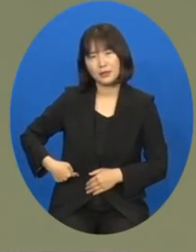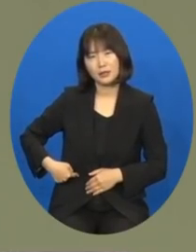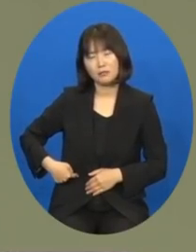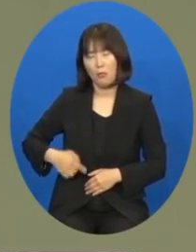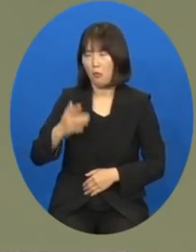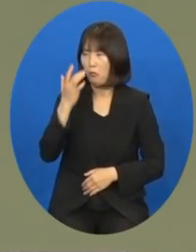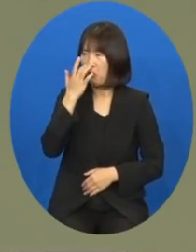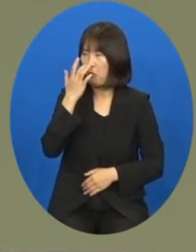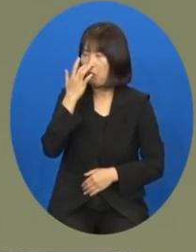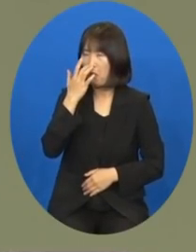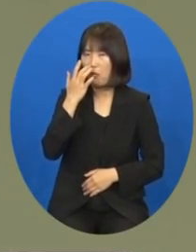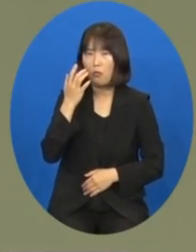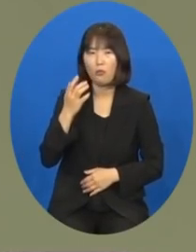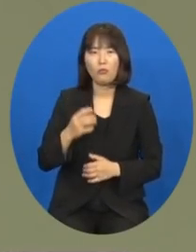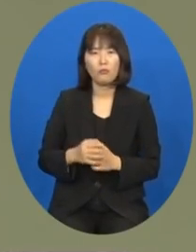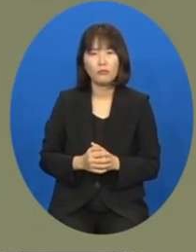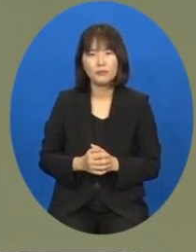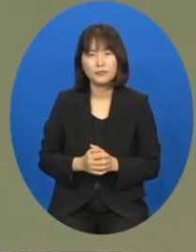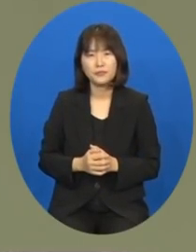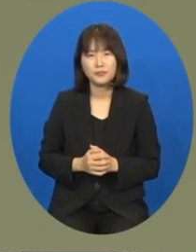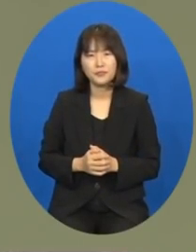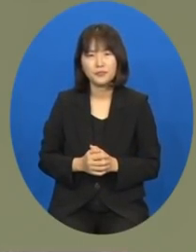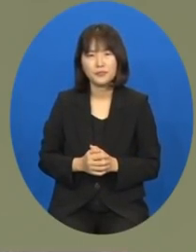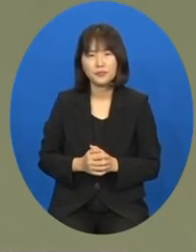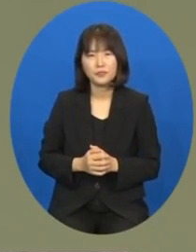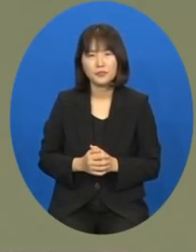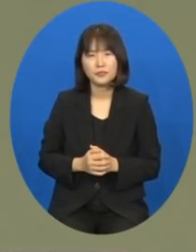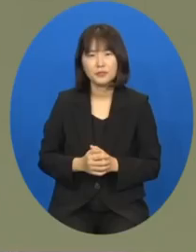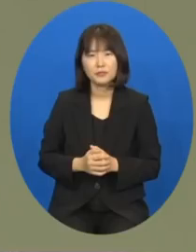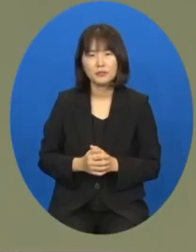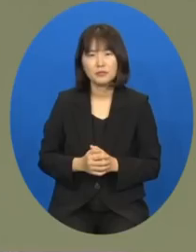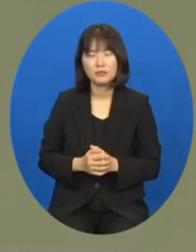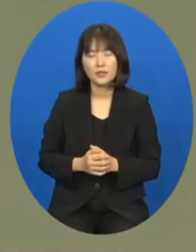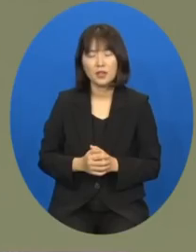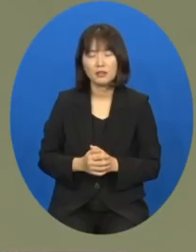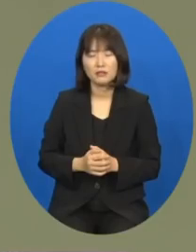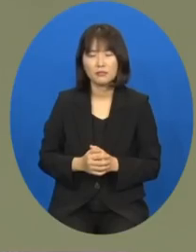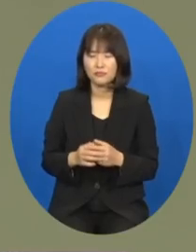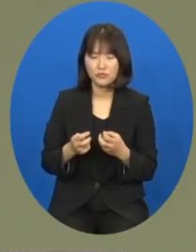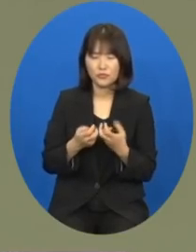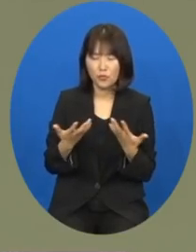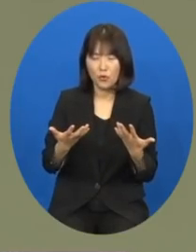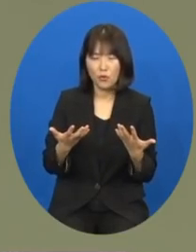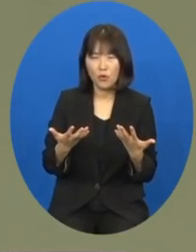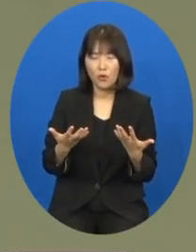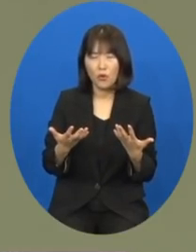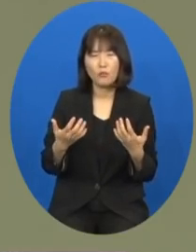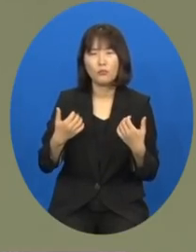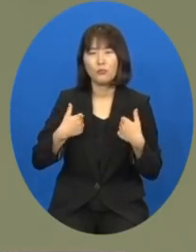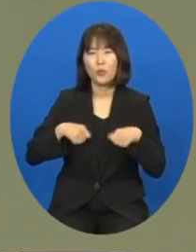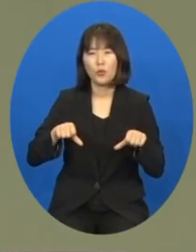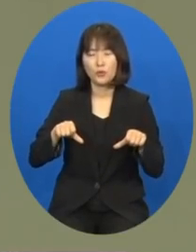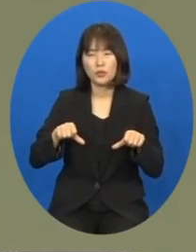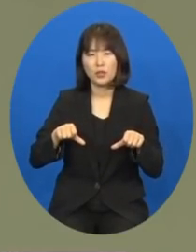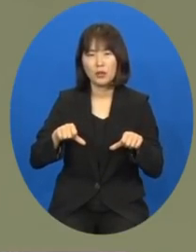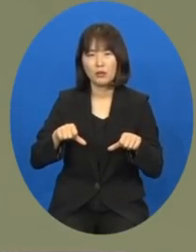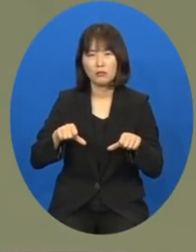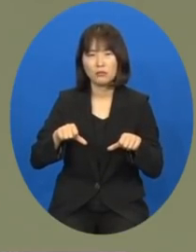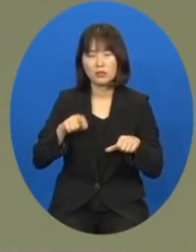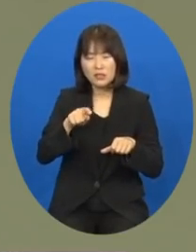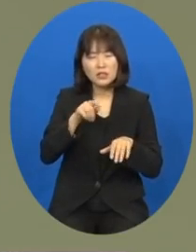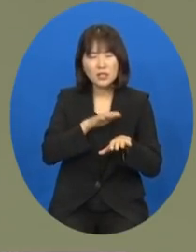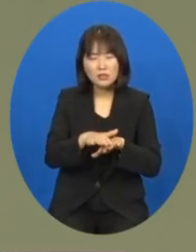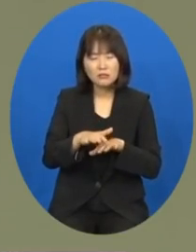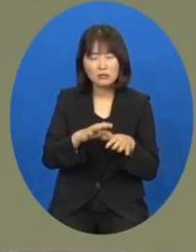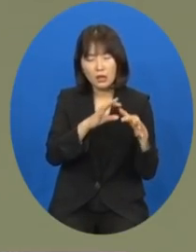쓰잖아요 양 승 2 무뎌지는 것 나중에는 뭐 다 그렇게 살아가는 거지 뭐 이렇게 되는 거죠 그러던